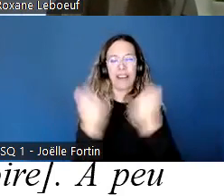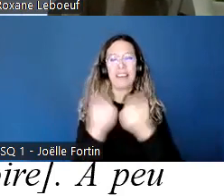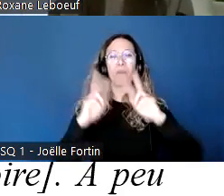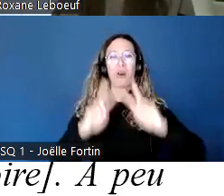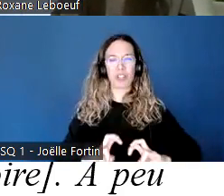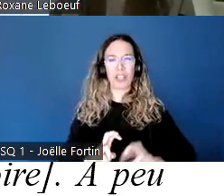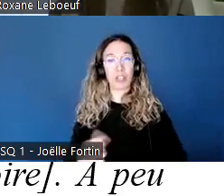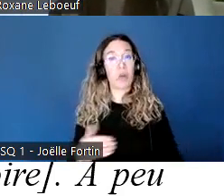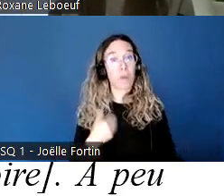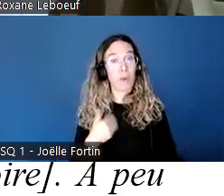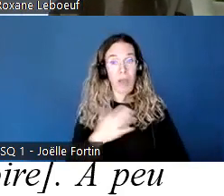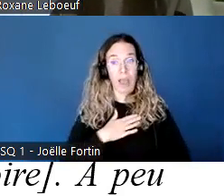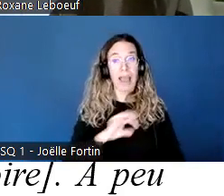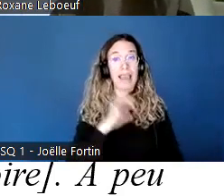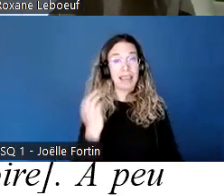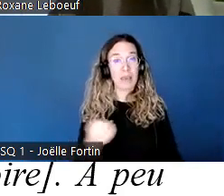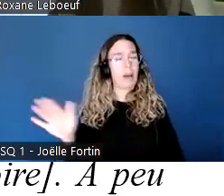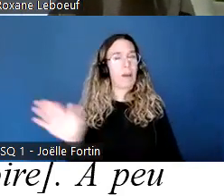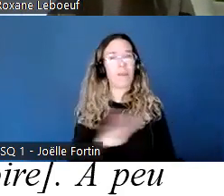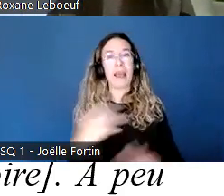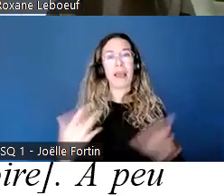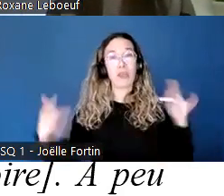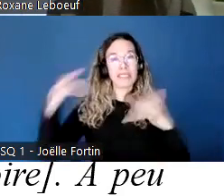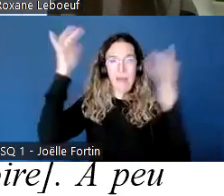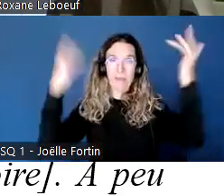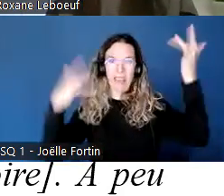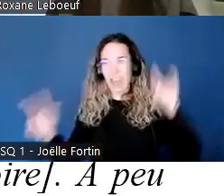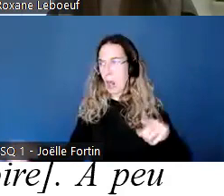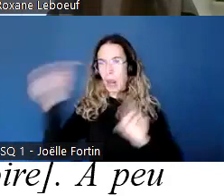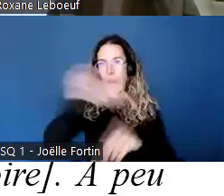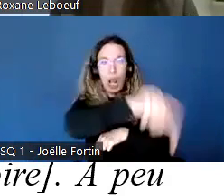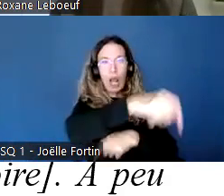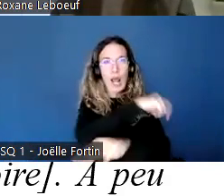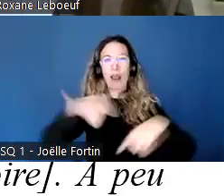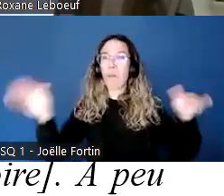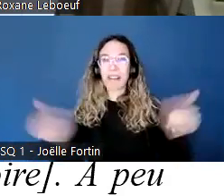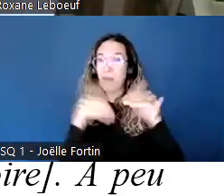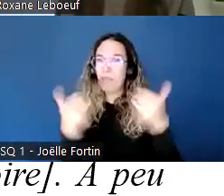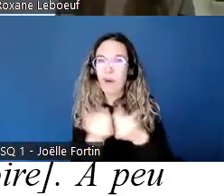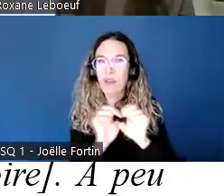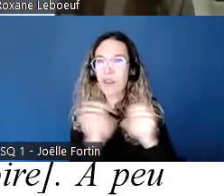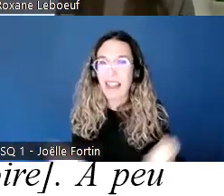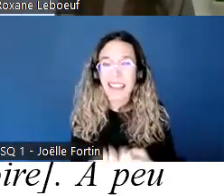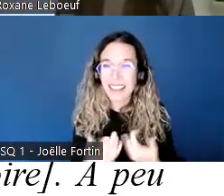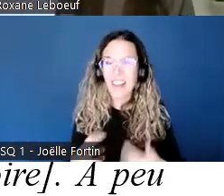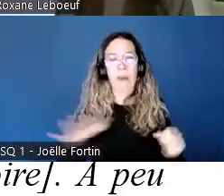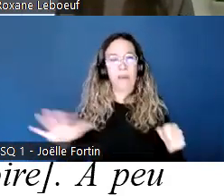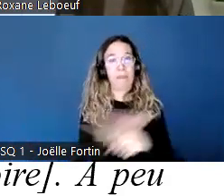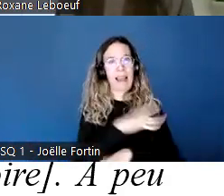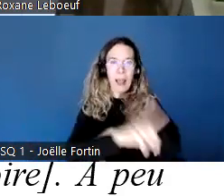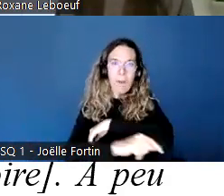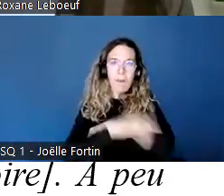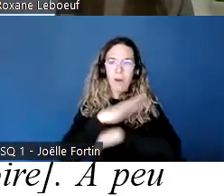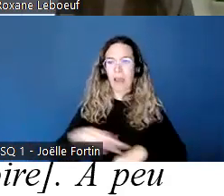que je peux vous dire que dans mon équipe, il y avait plusieurs petites abeilles qui se promenaient d'un endroit ou à l'autre. On ne vous a pas présenté toute l'équipe aujourd'hui, mais mis à